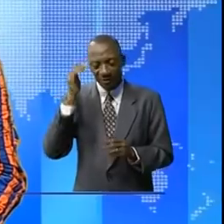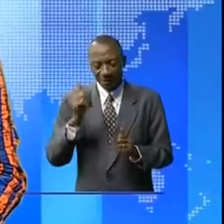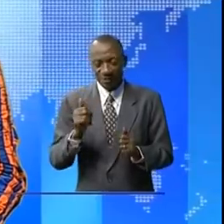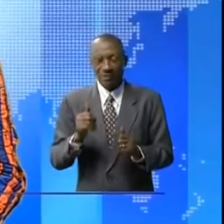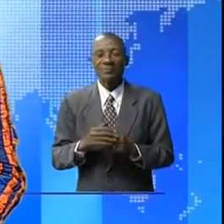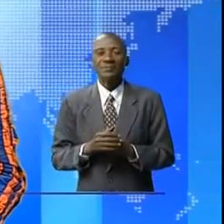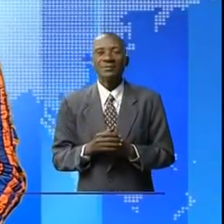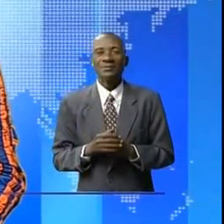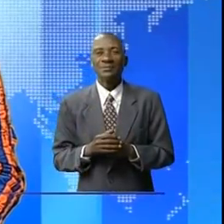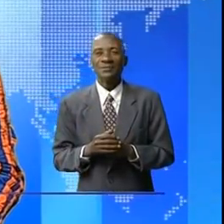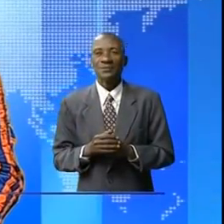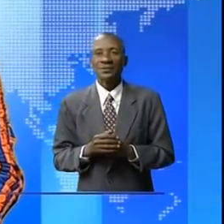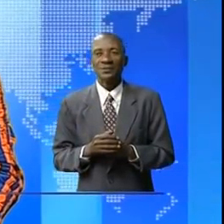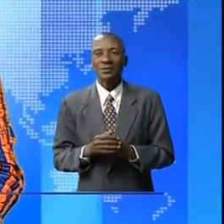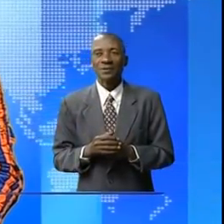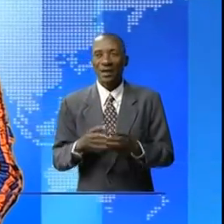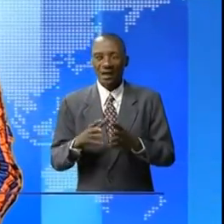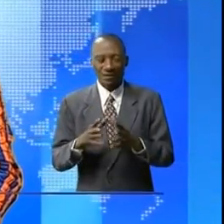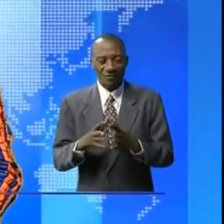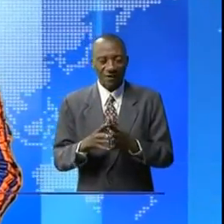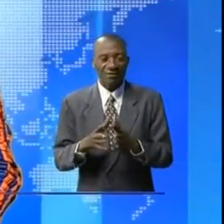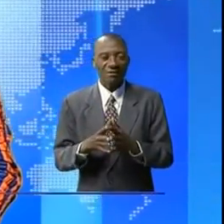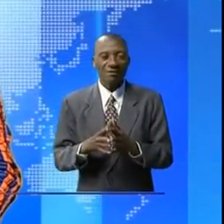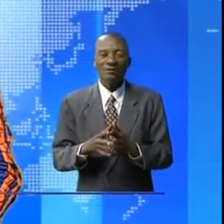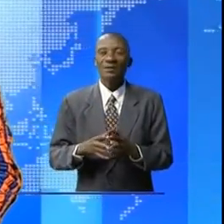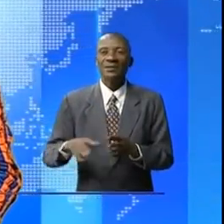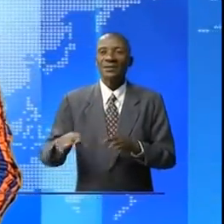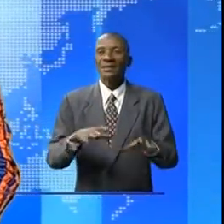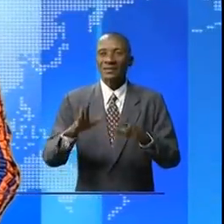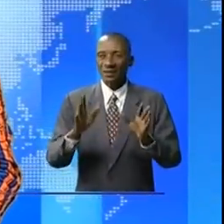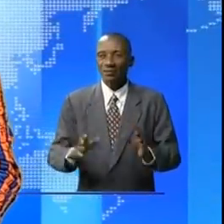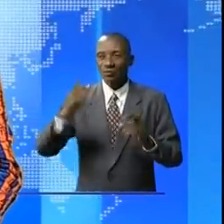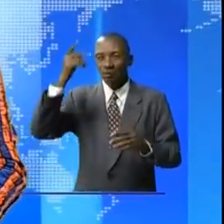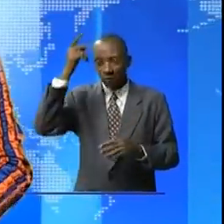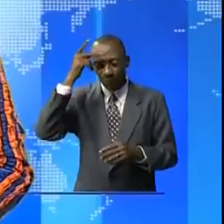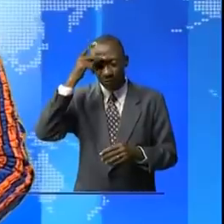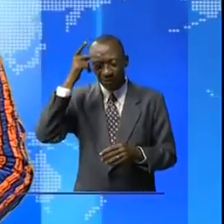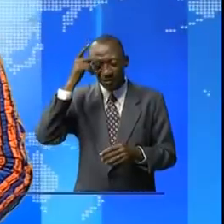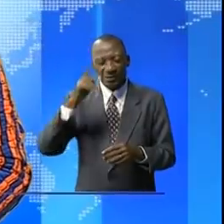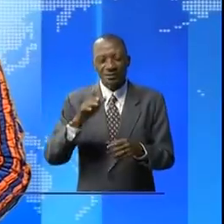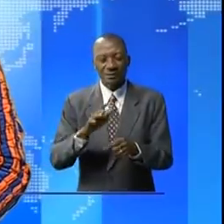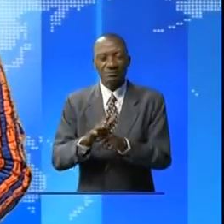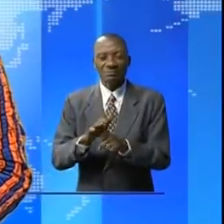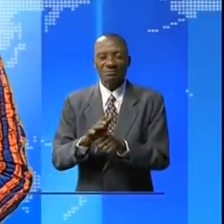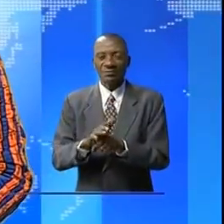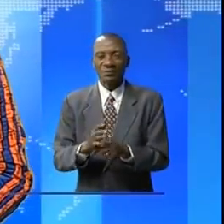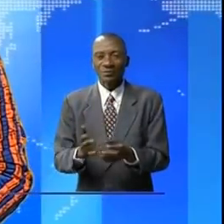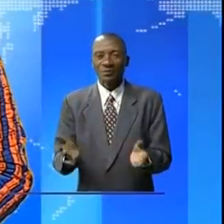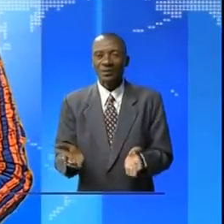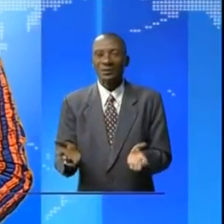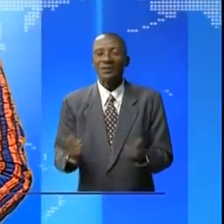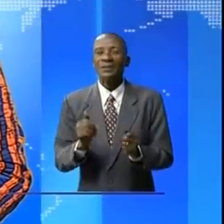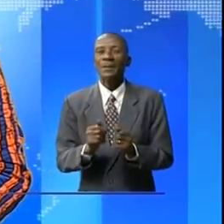de suivre une formation de remise à niveau pour être plus compétitif sur le marché d'appel d'offres. Cette formation